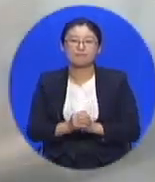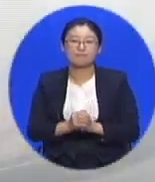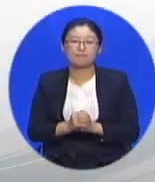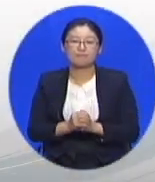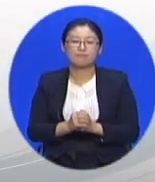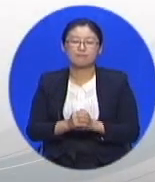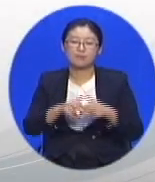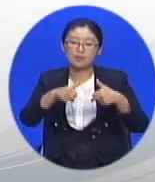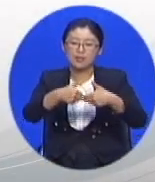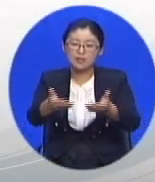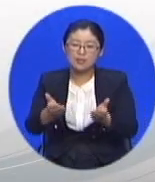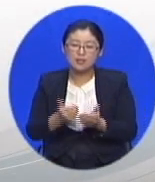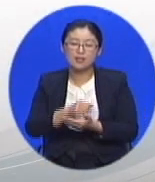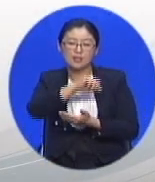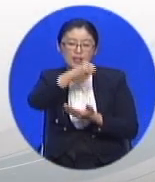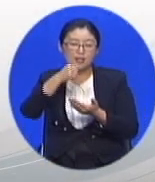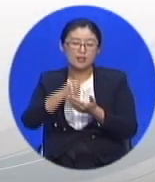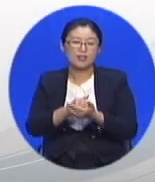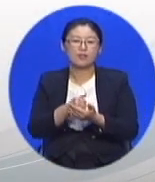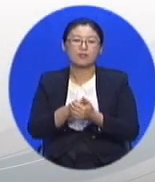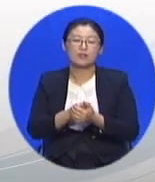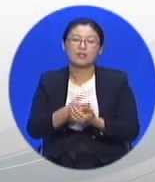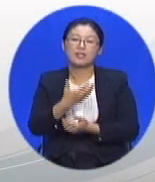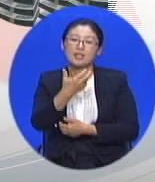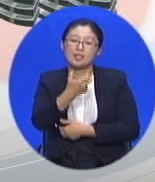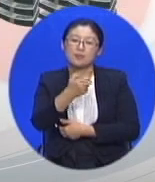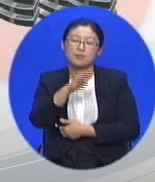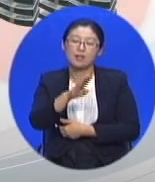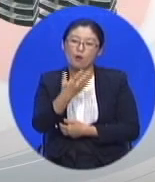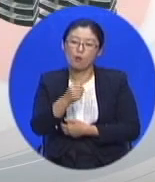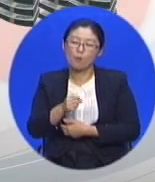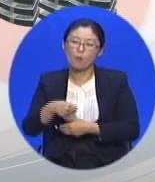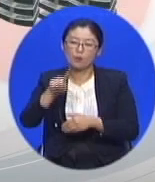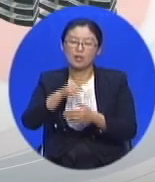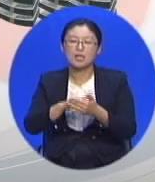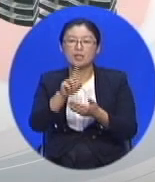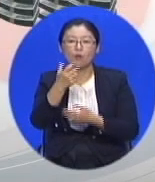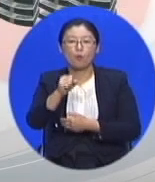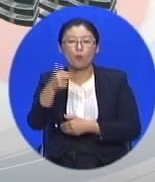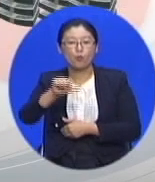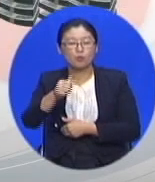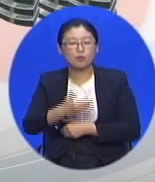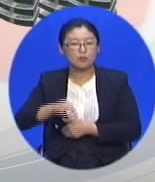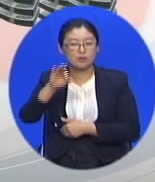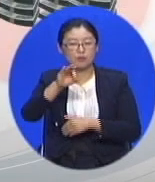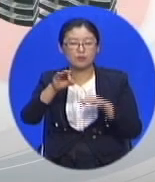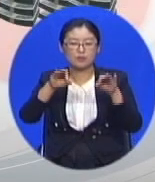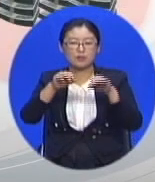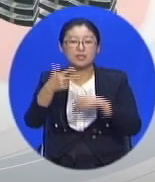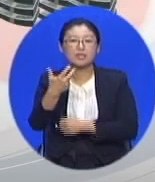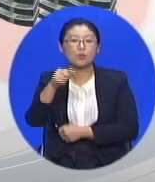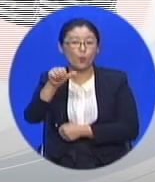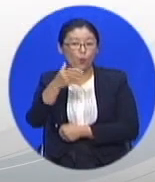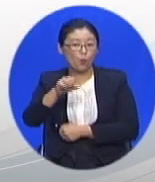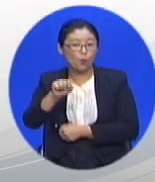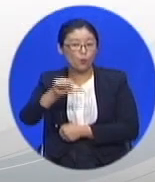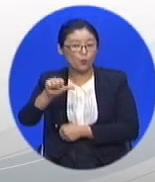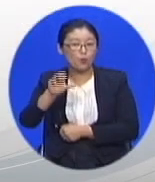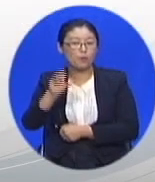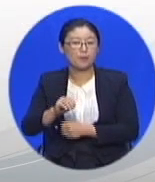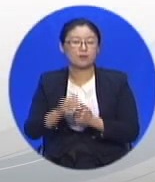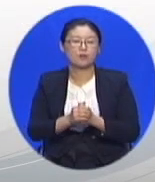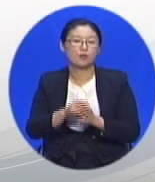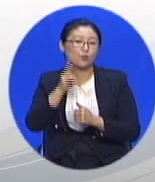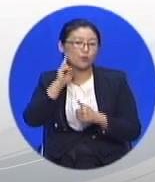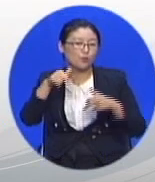먼저 장애인 단체 예산은 정부안 74억 원보다 1억 5천만 원 증가된 75억 5천만 원으로 확정됐으며